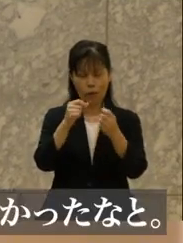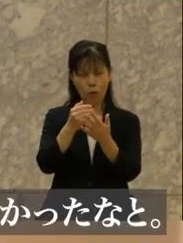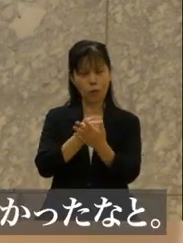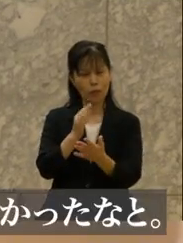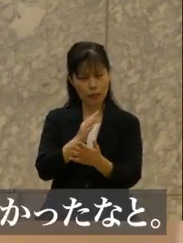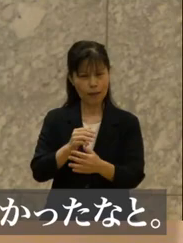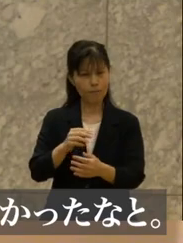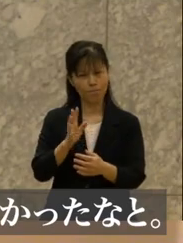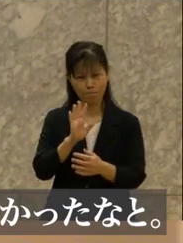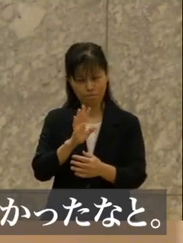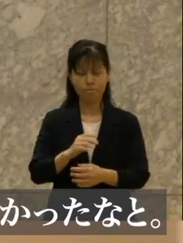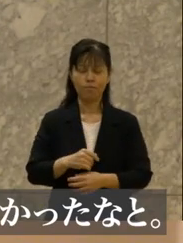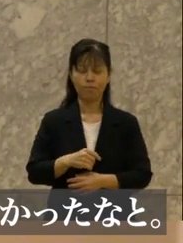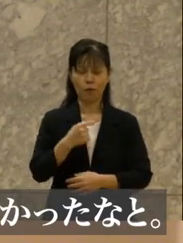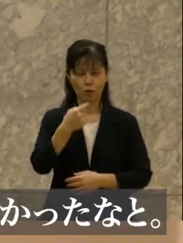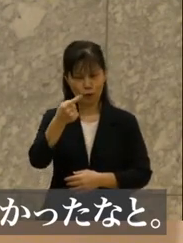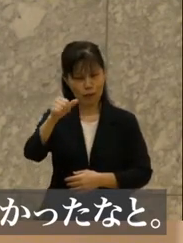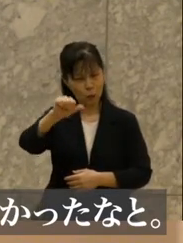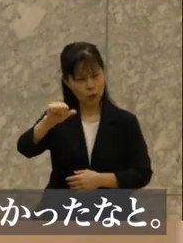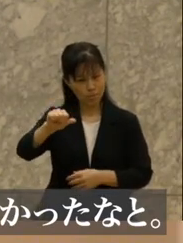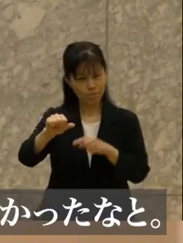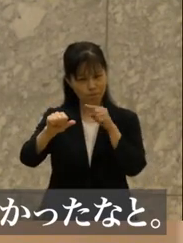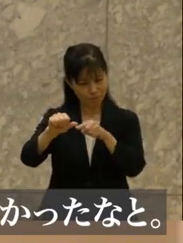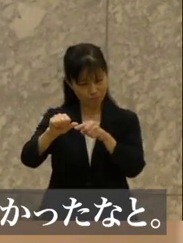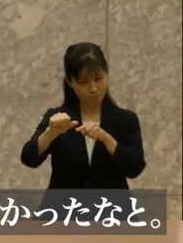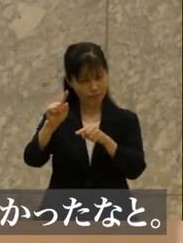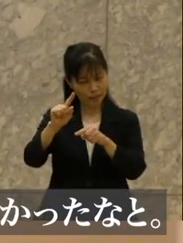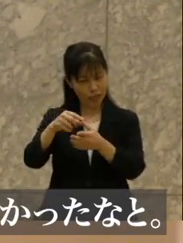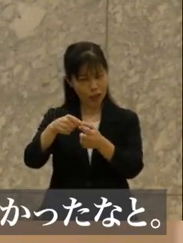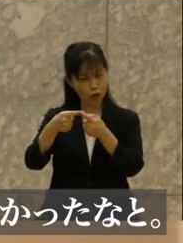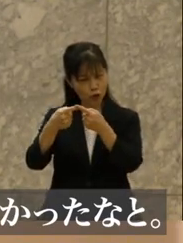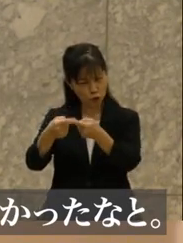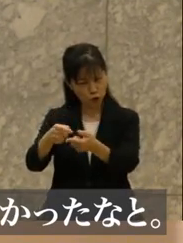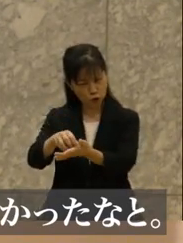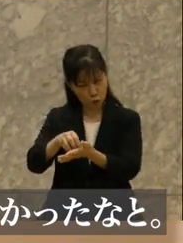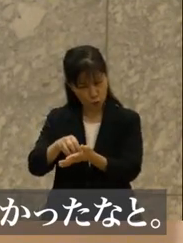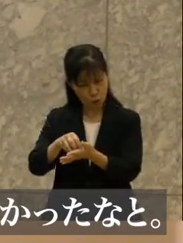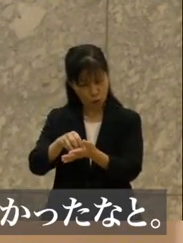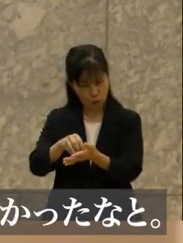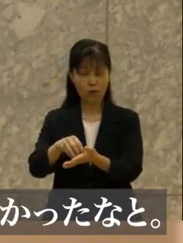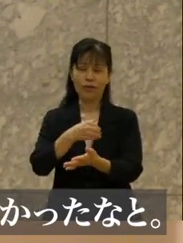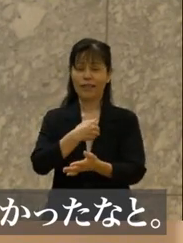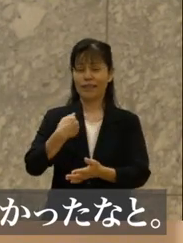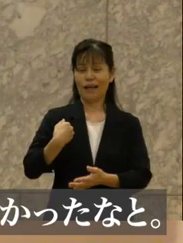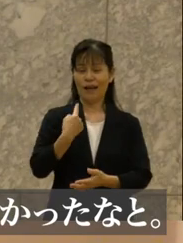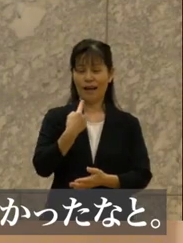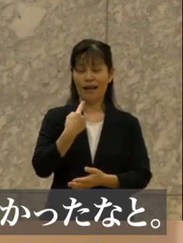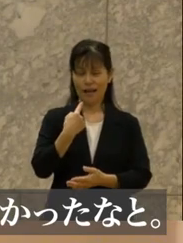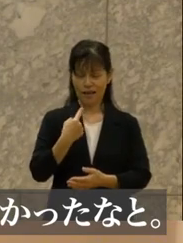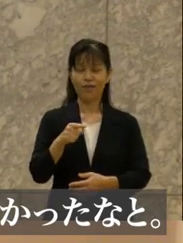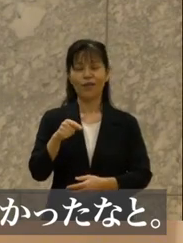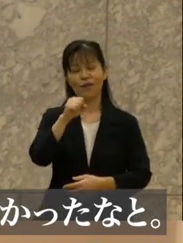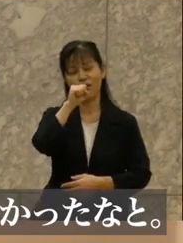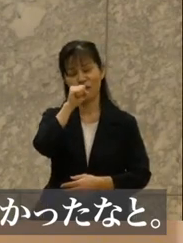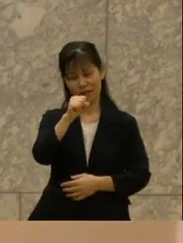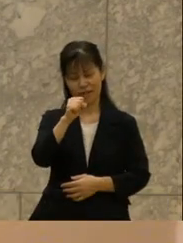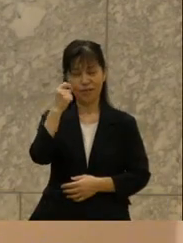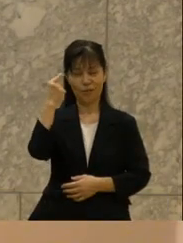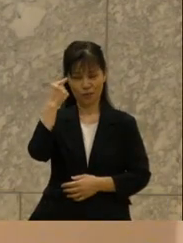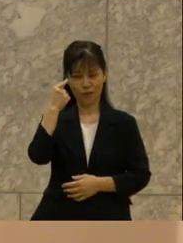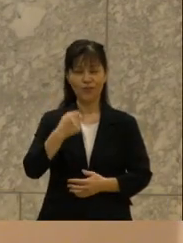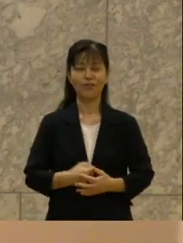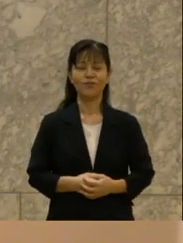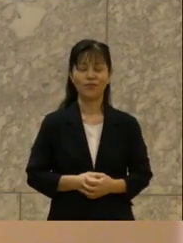なくて5000mで何か形になる入賞っていうのは残せて帰ってこられたのはすごく良かったなと